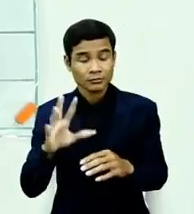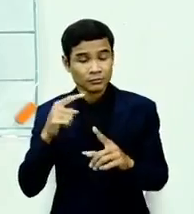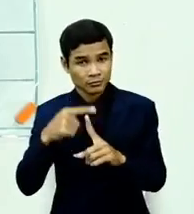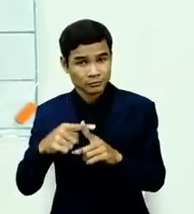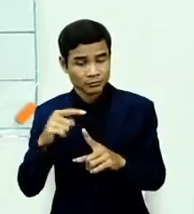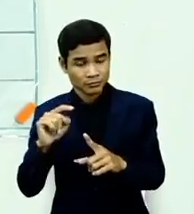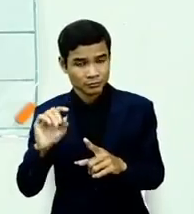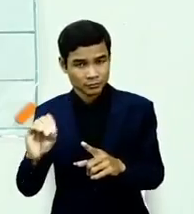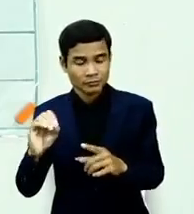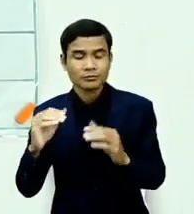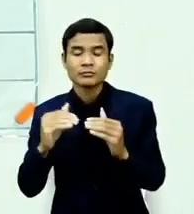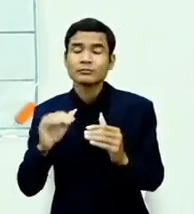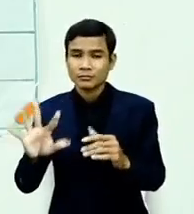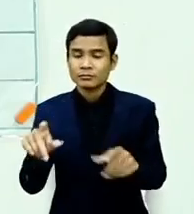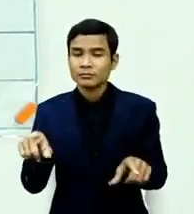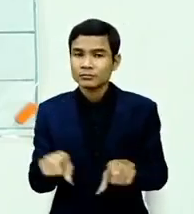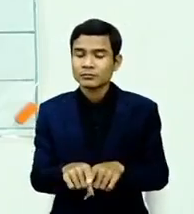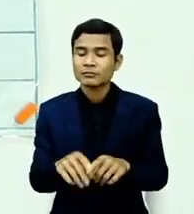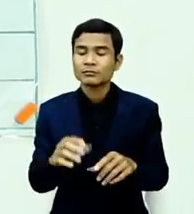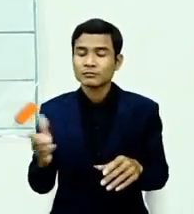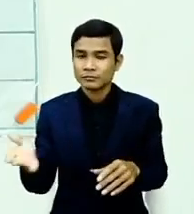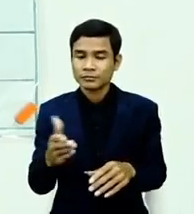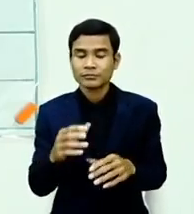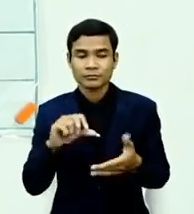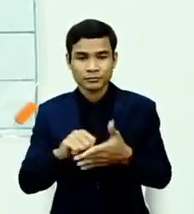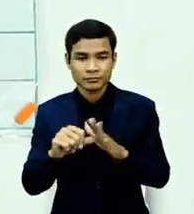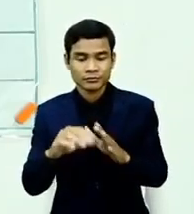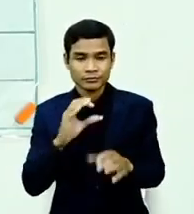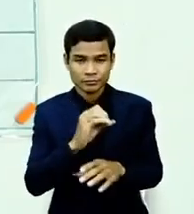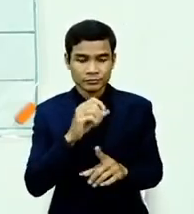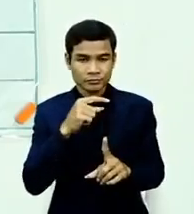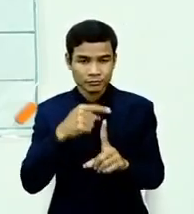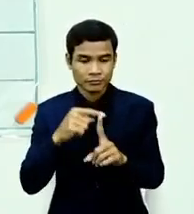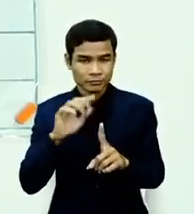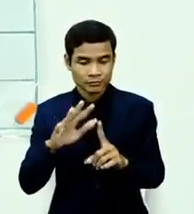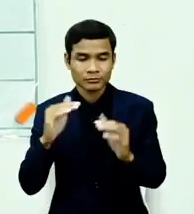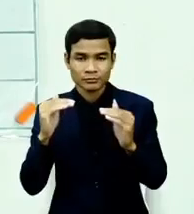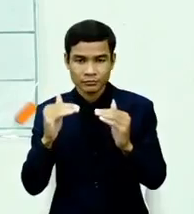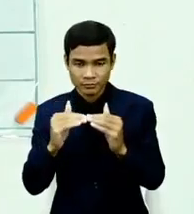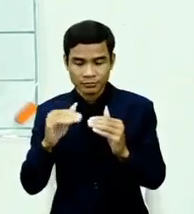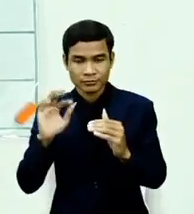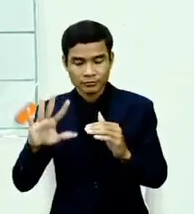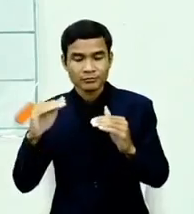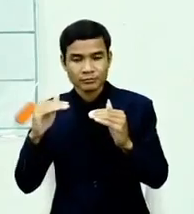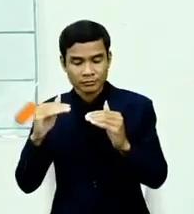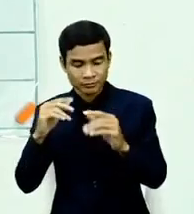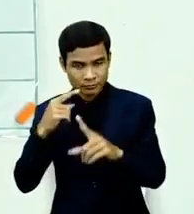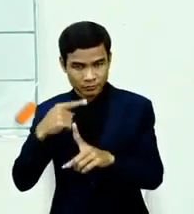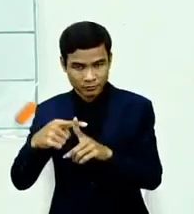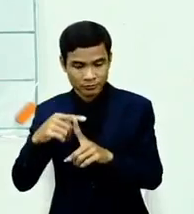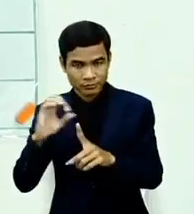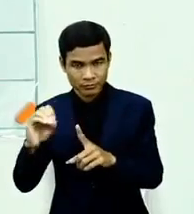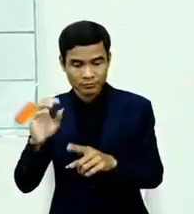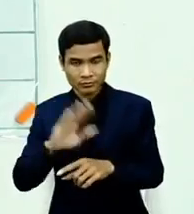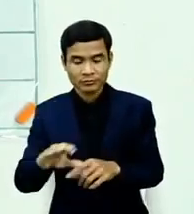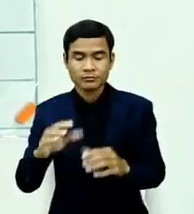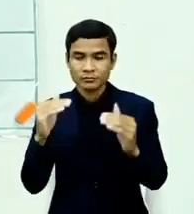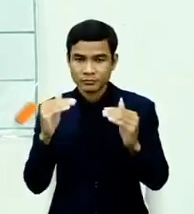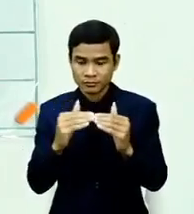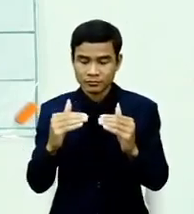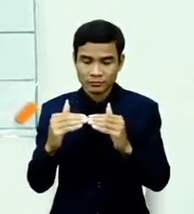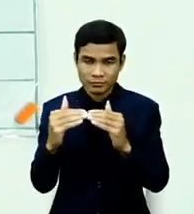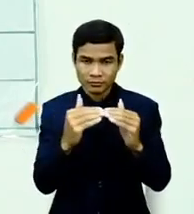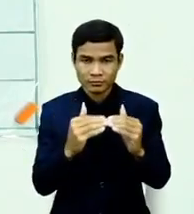ក៏5ចាអញ្ចឹងមានន័យថា0បូក5ស្មើនឹង5បូក0ចាស្មើគ្នា